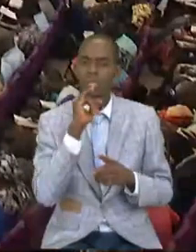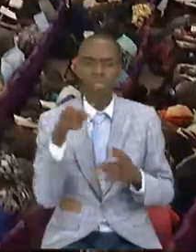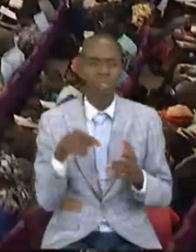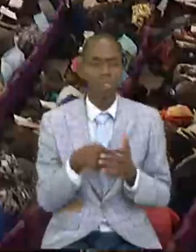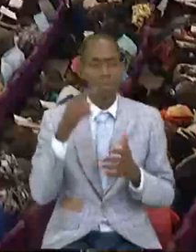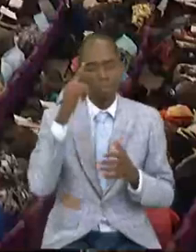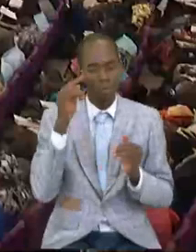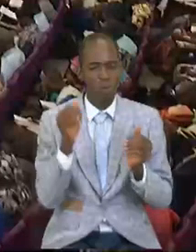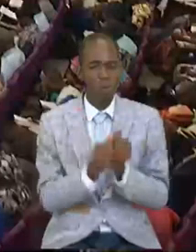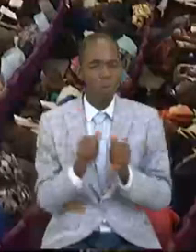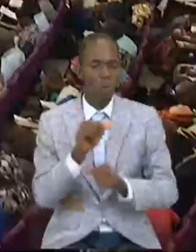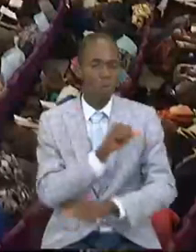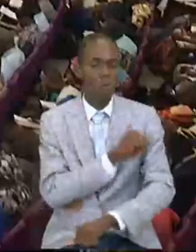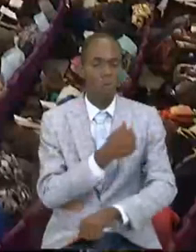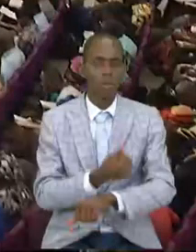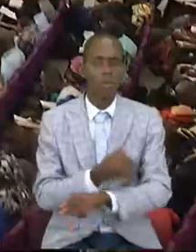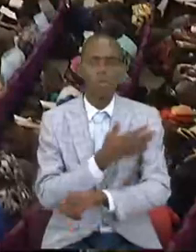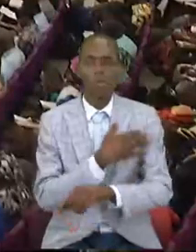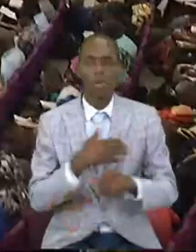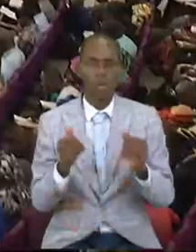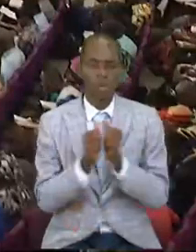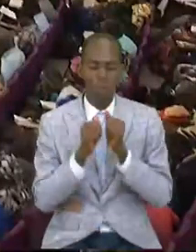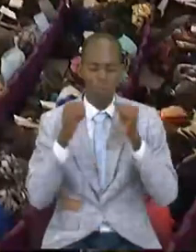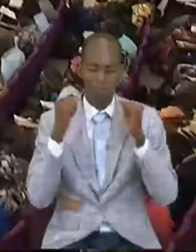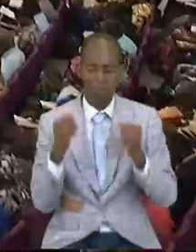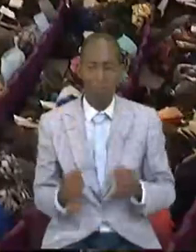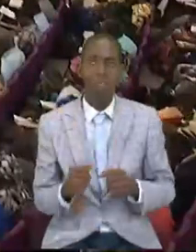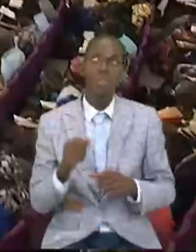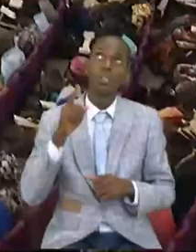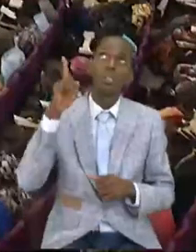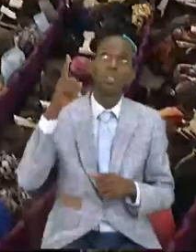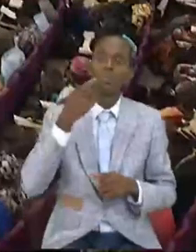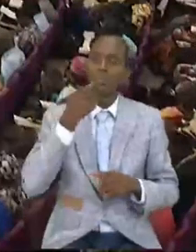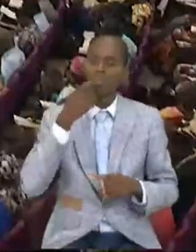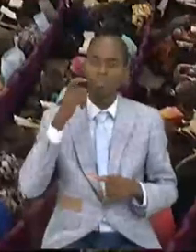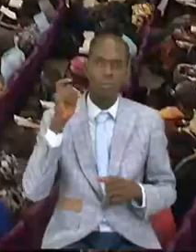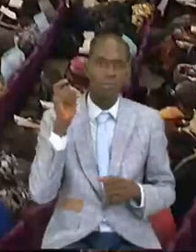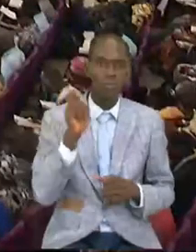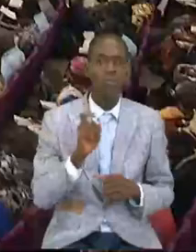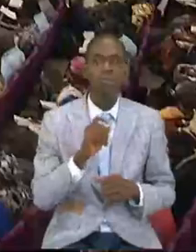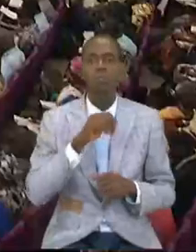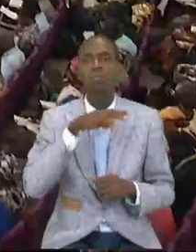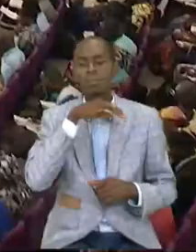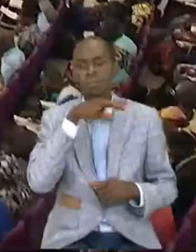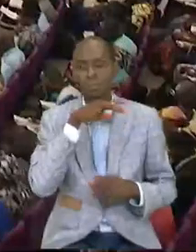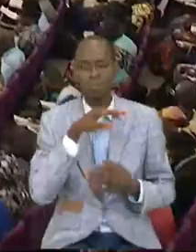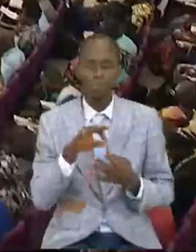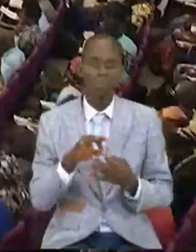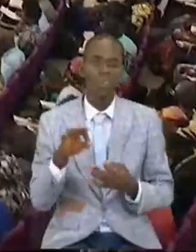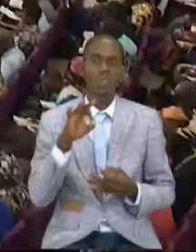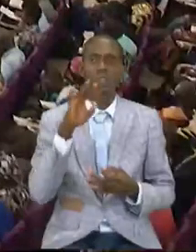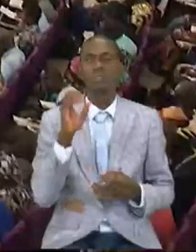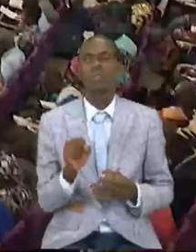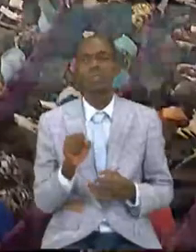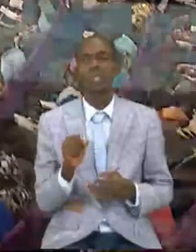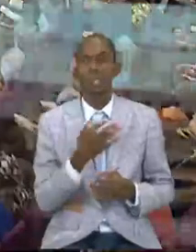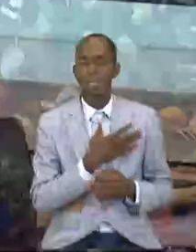parole? Il commande avec autorité et puissance aux esprits